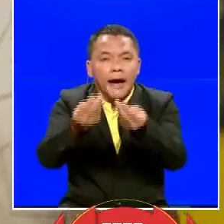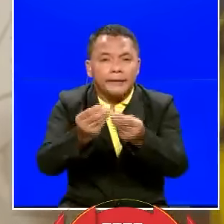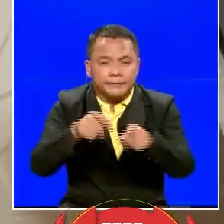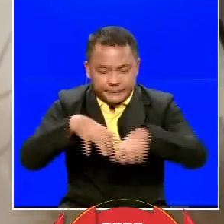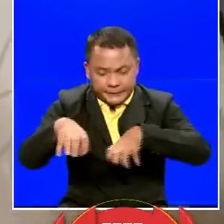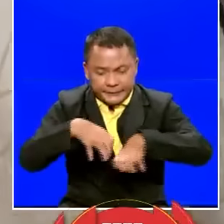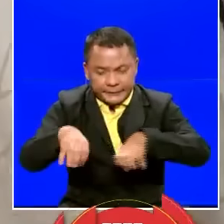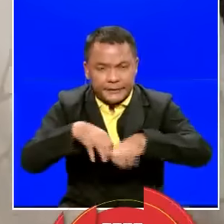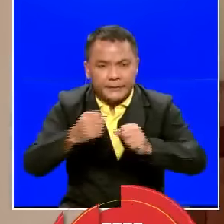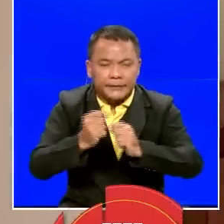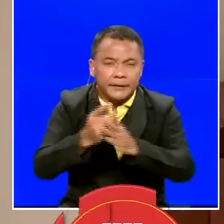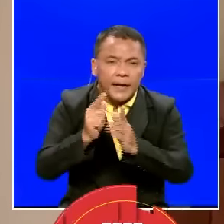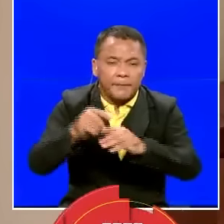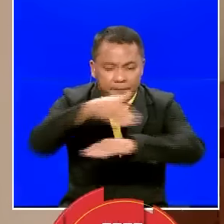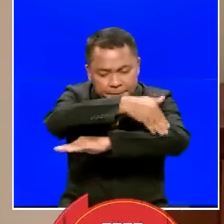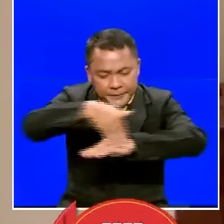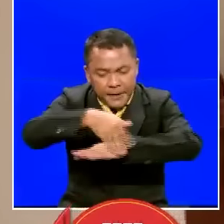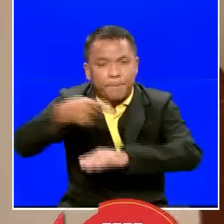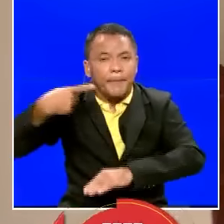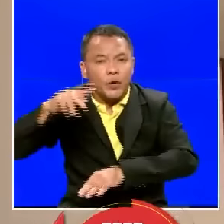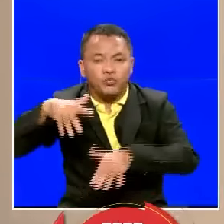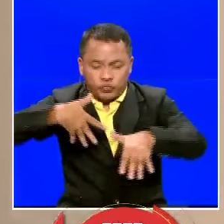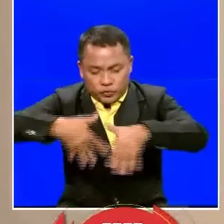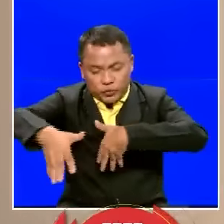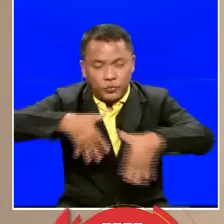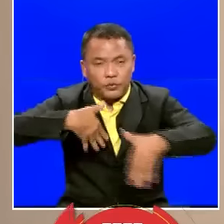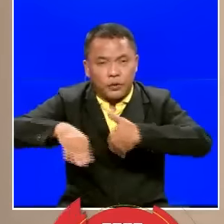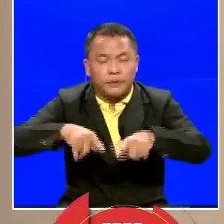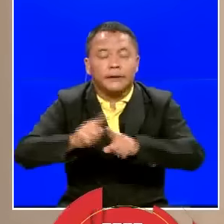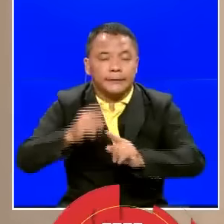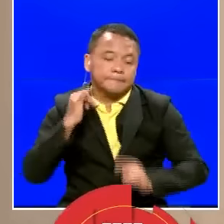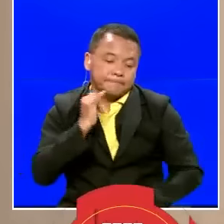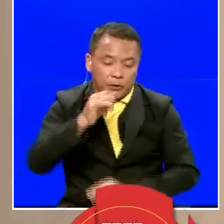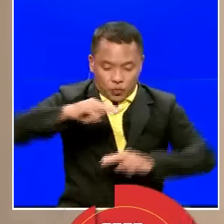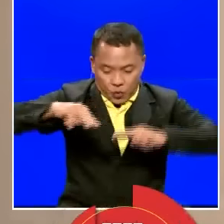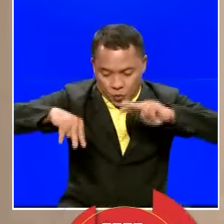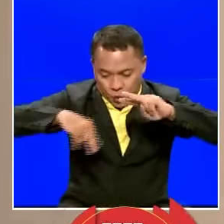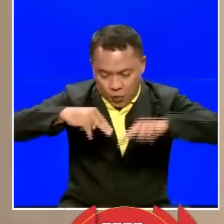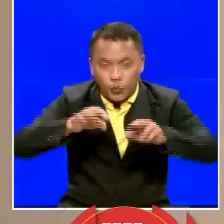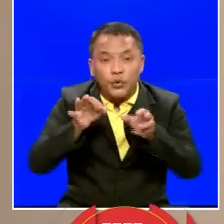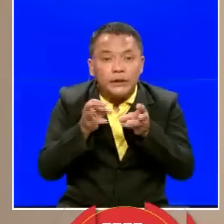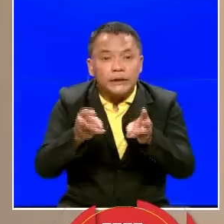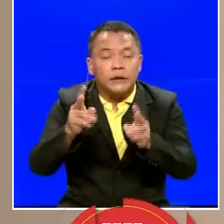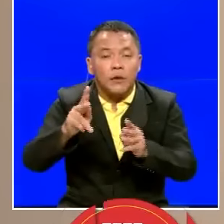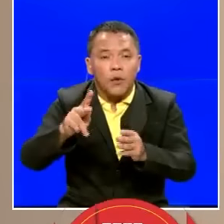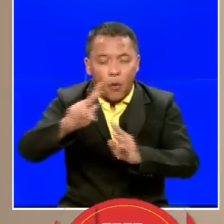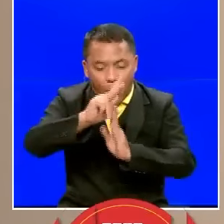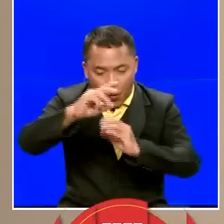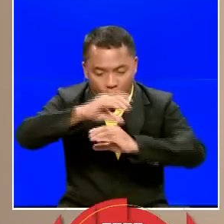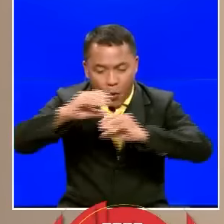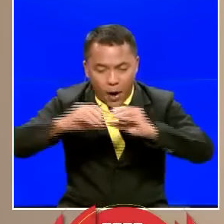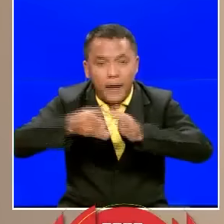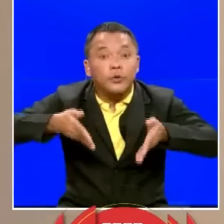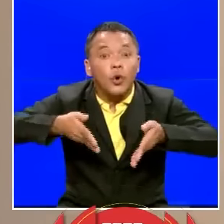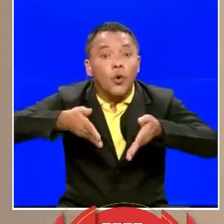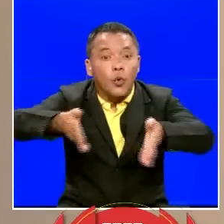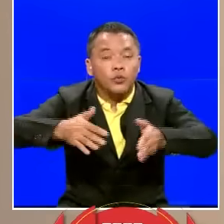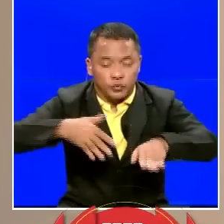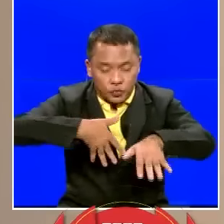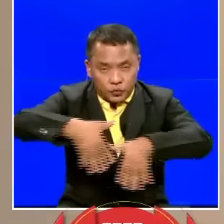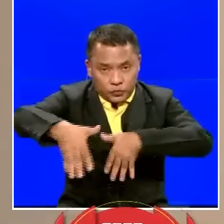สาอุปโภคหรือการผังเมืองหรือประโยชน์สาธารณะแล้วพิมพงษ์ก็ลงพิธตรวจสอบแนวเขตโครงการนะฮะทางหลวงท้องถิ่น